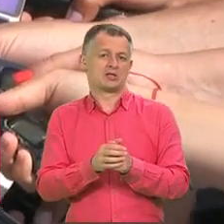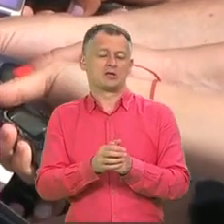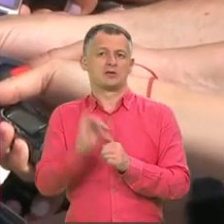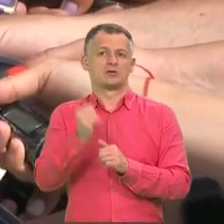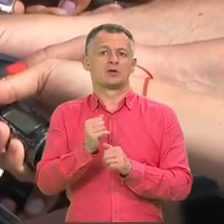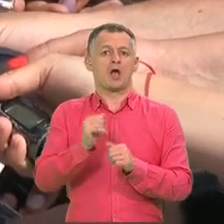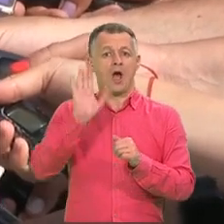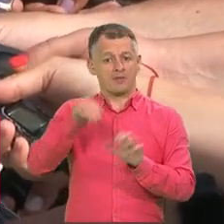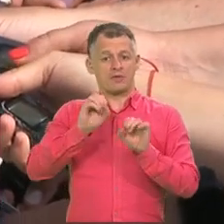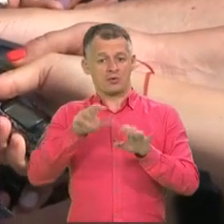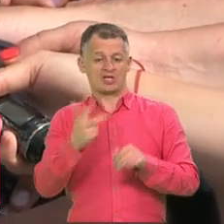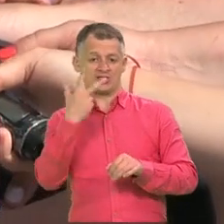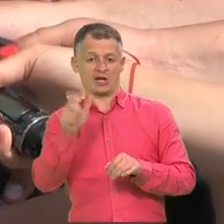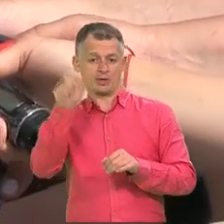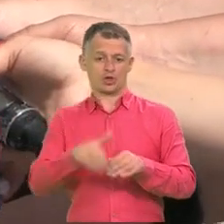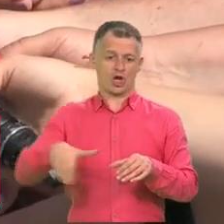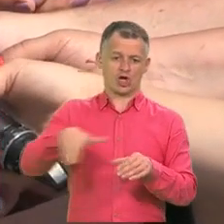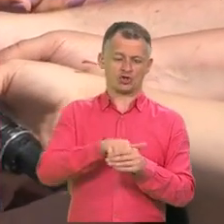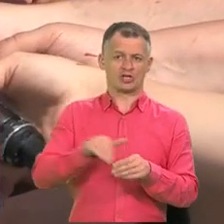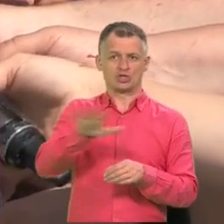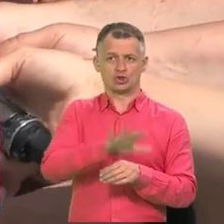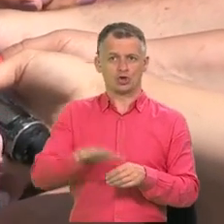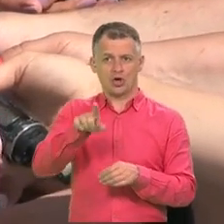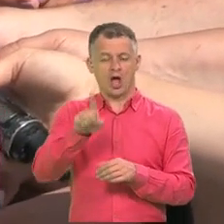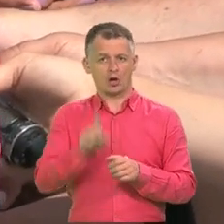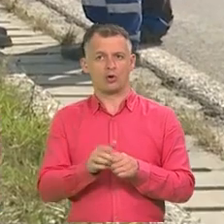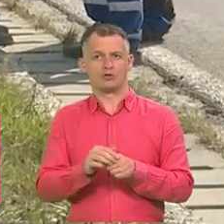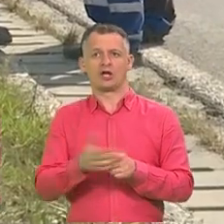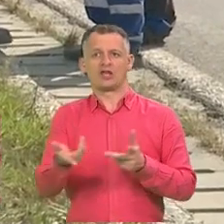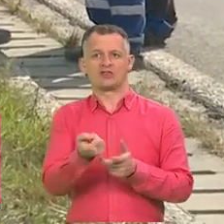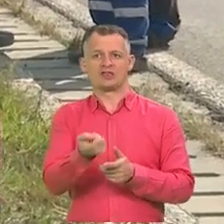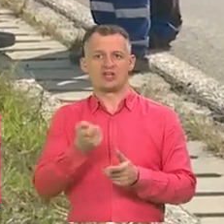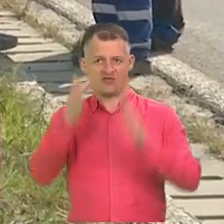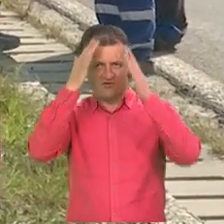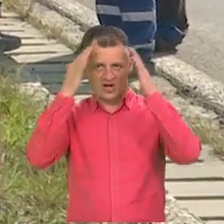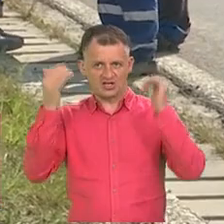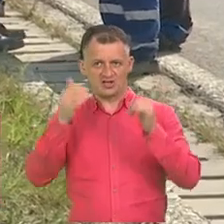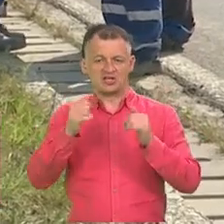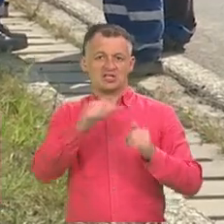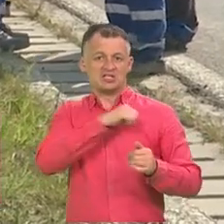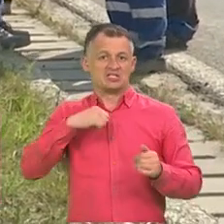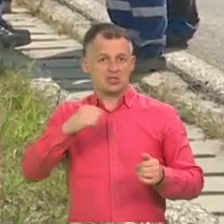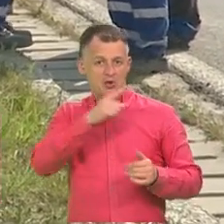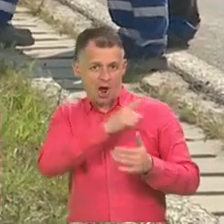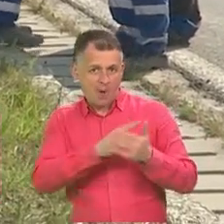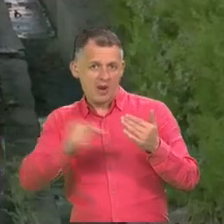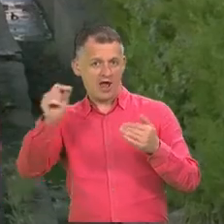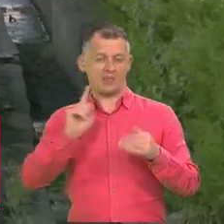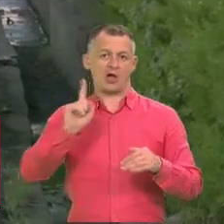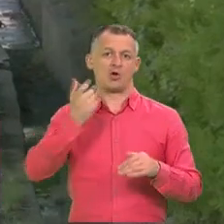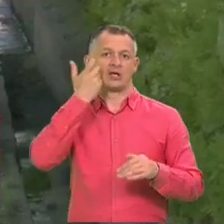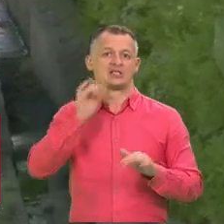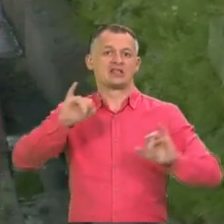3 angajați pe instalația de hidrocracat care, din fericire, se pare că s-au autoevacuat atunci când a